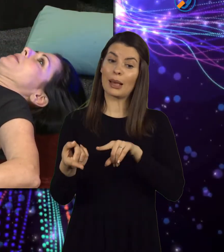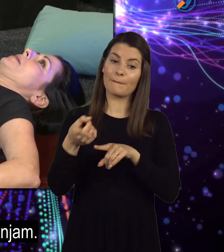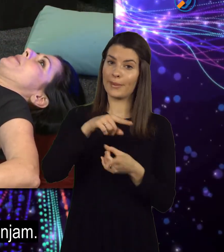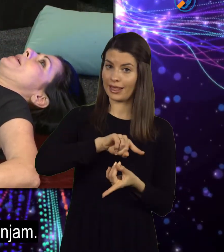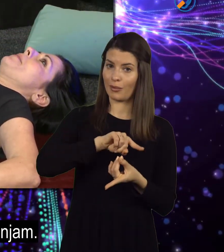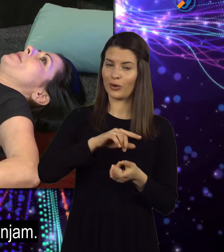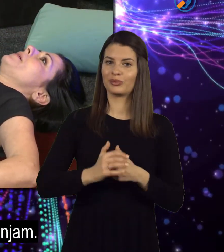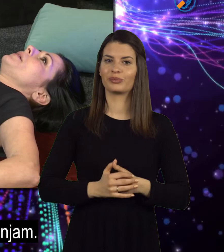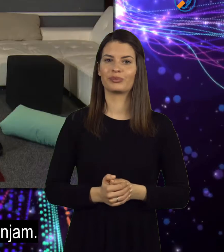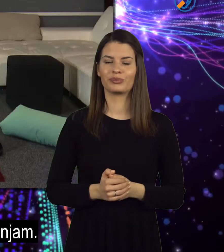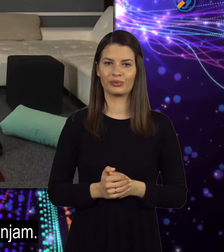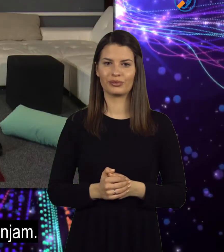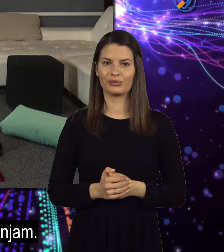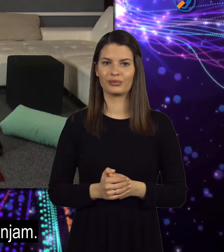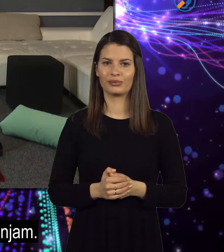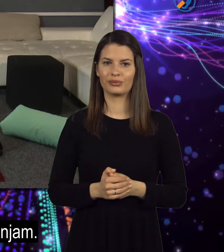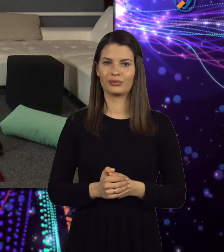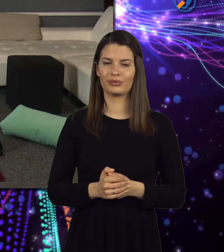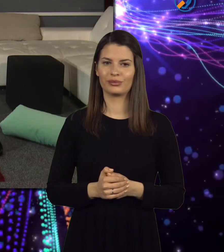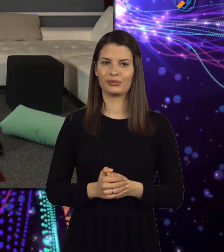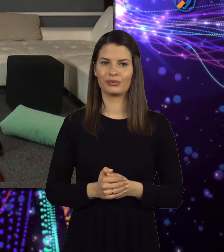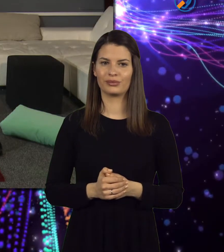Tako, zamenjam.